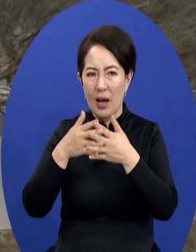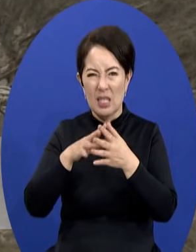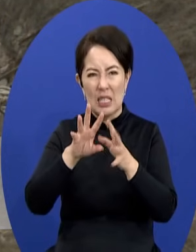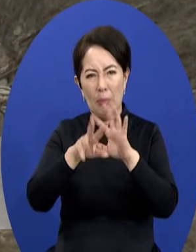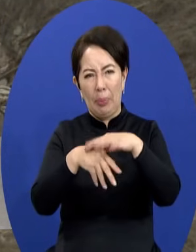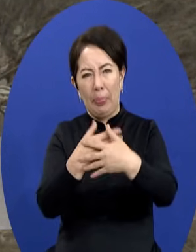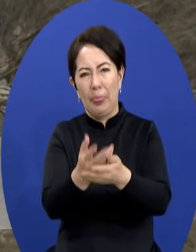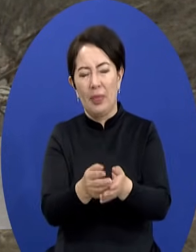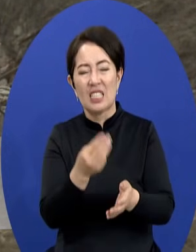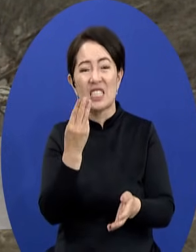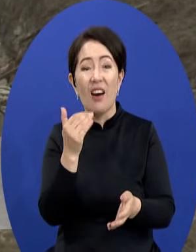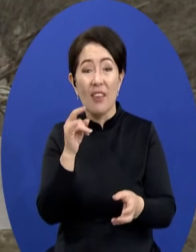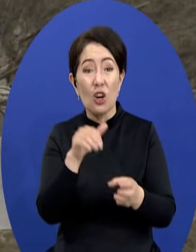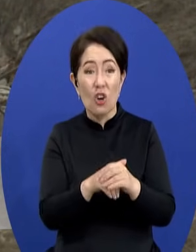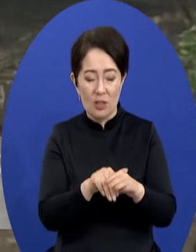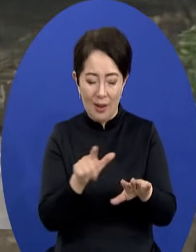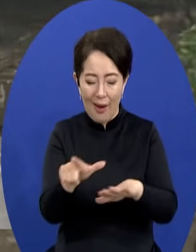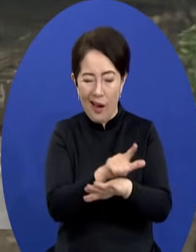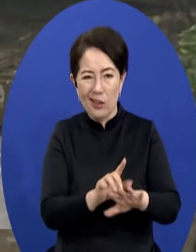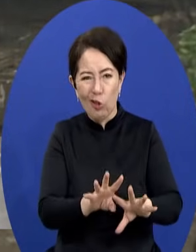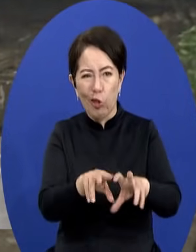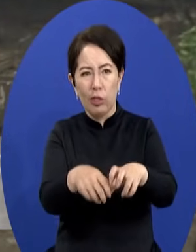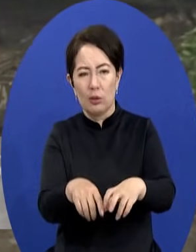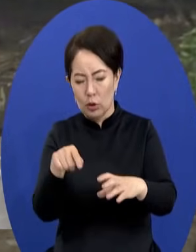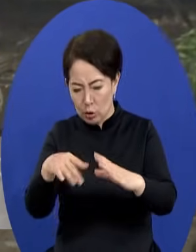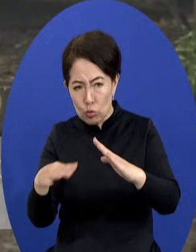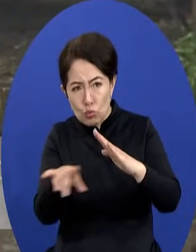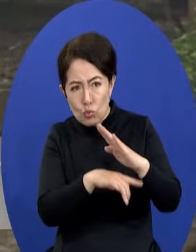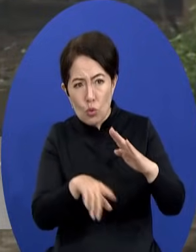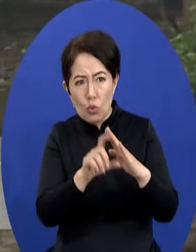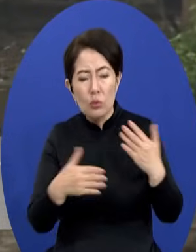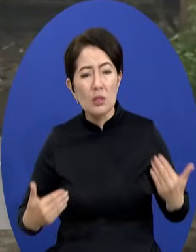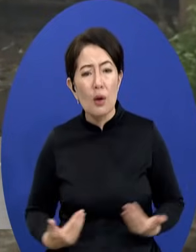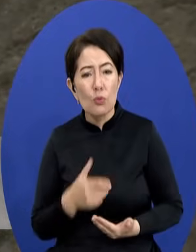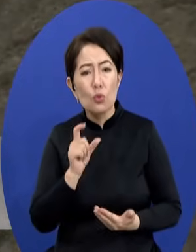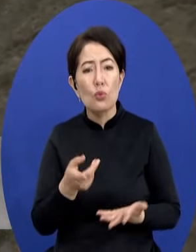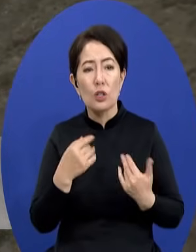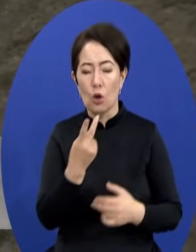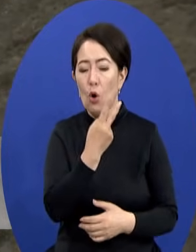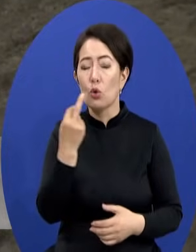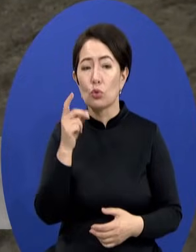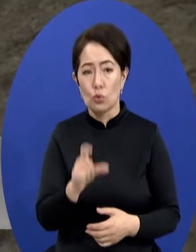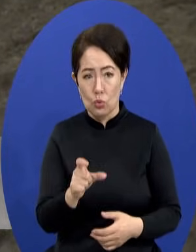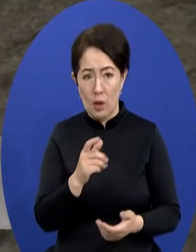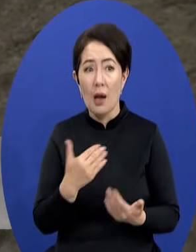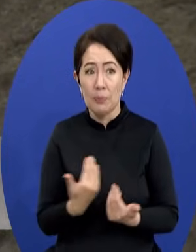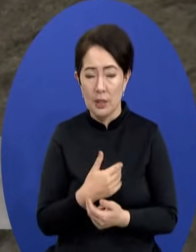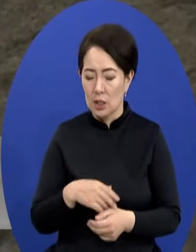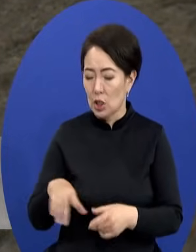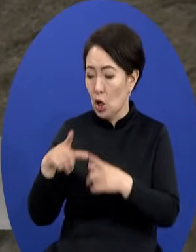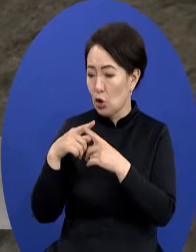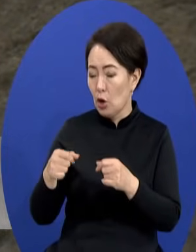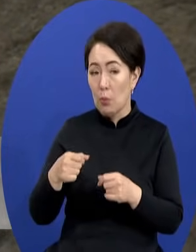тавцсан. Хөрсний гулгалтанд төрсөн яг энэ бүсэд 200 гаруй хүн амьдардаг юм а. Энэ хооронд Японы NHK агентлаг